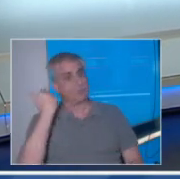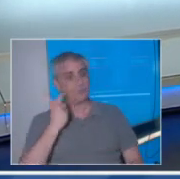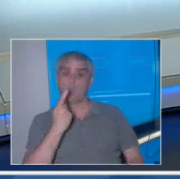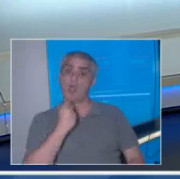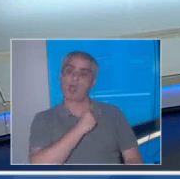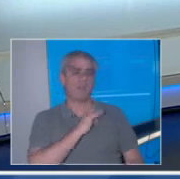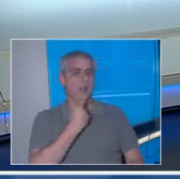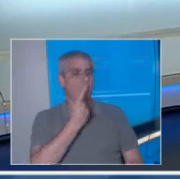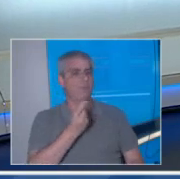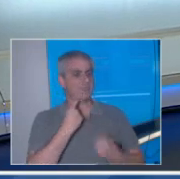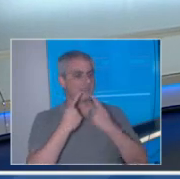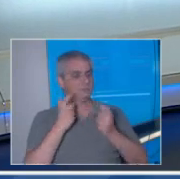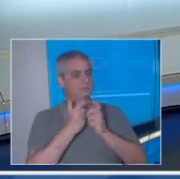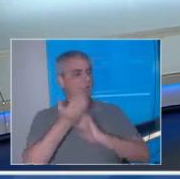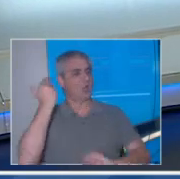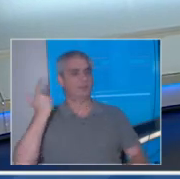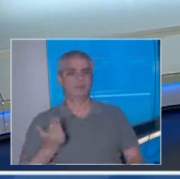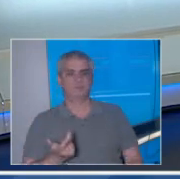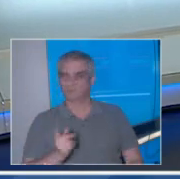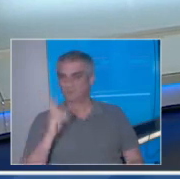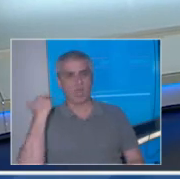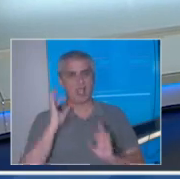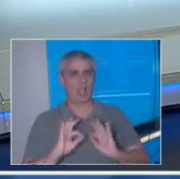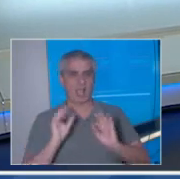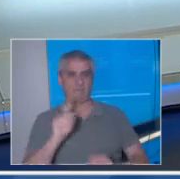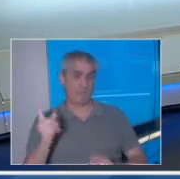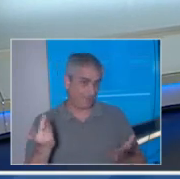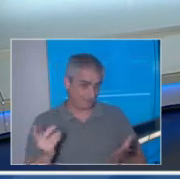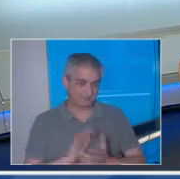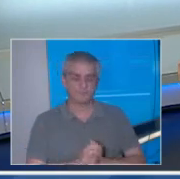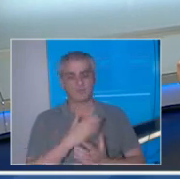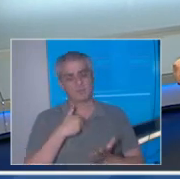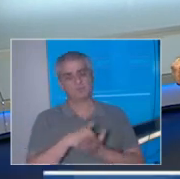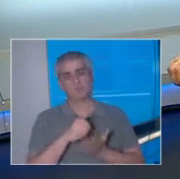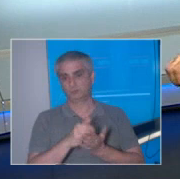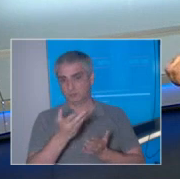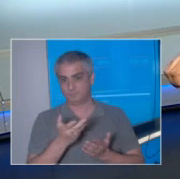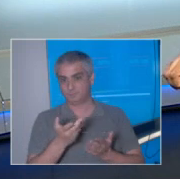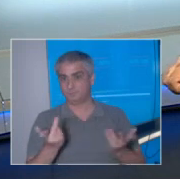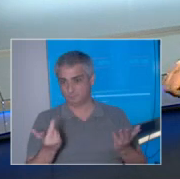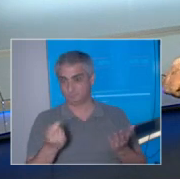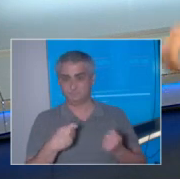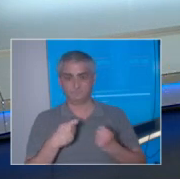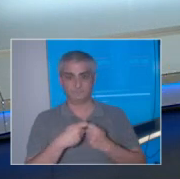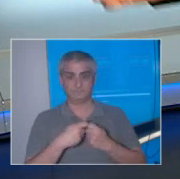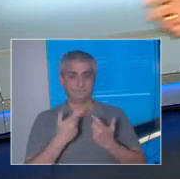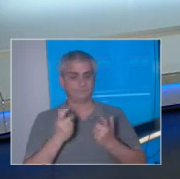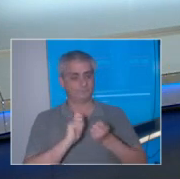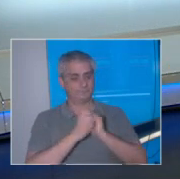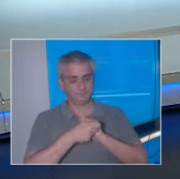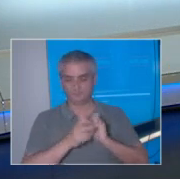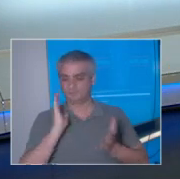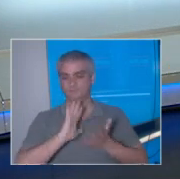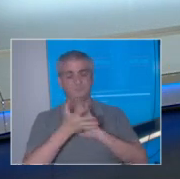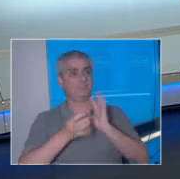קודם. למה לא אמרתם את זה בדיון הסיעה הקודם? בדיוק. שלא היה מעולם. אם כן, אנחנו ממשיכים, אנחנו, אפרופו, אתם יודעים, הרפורמה,